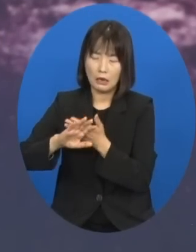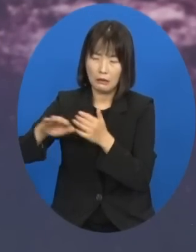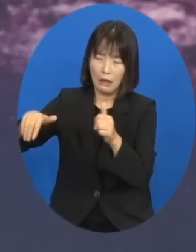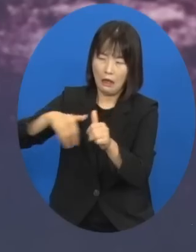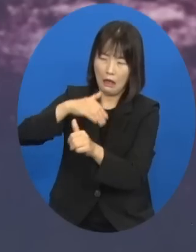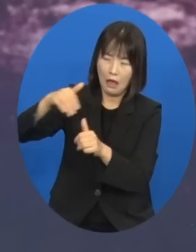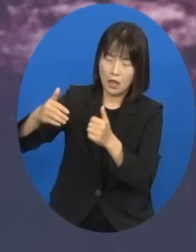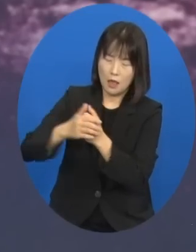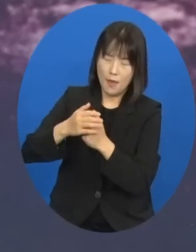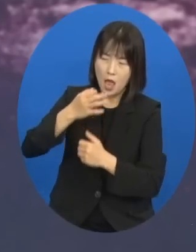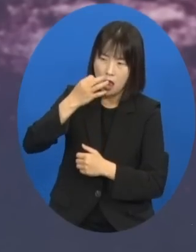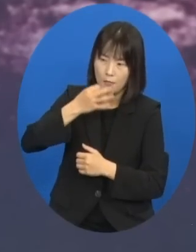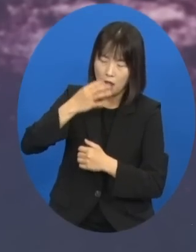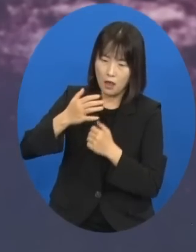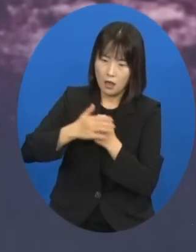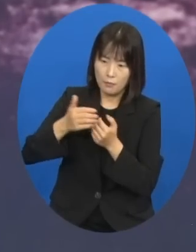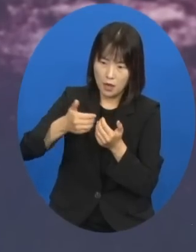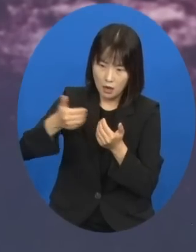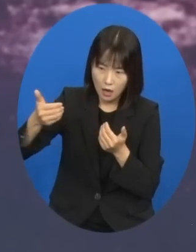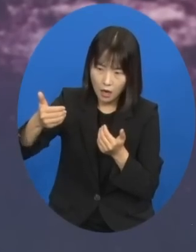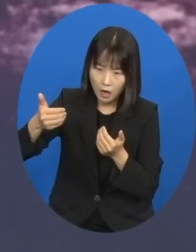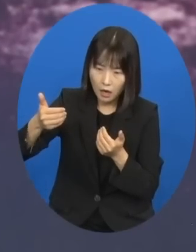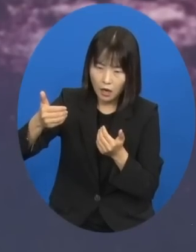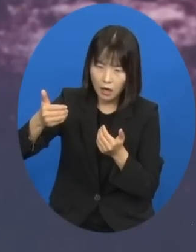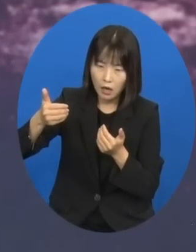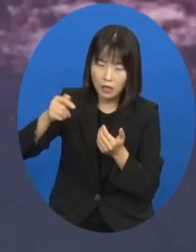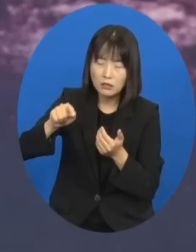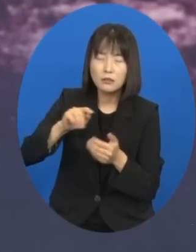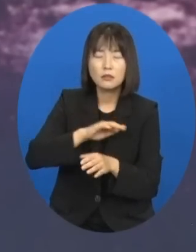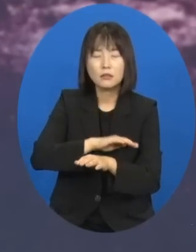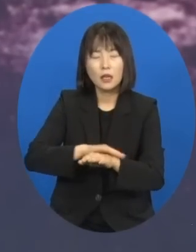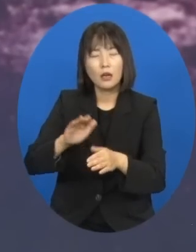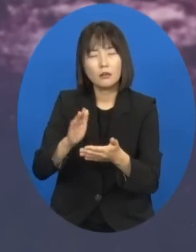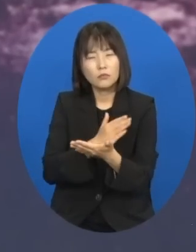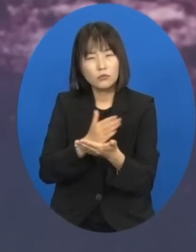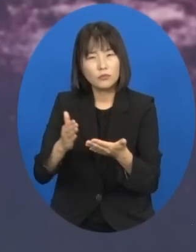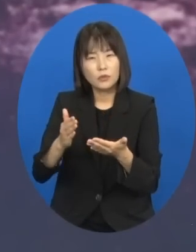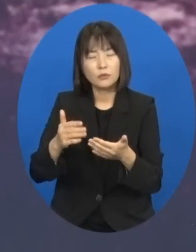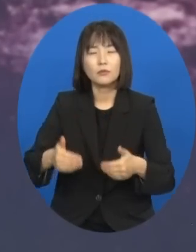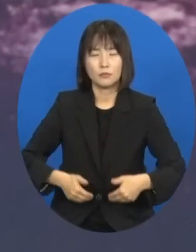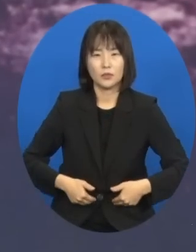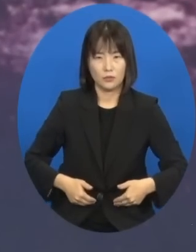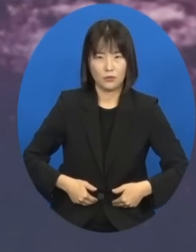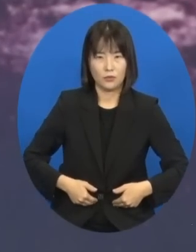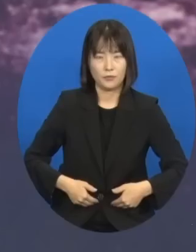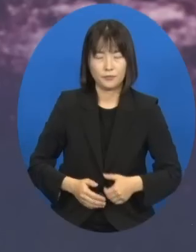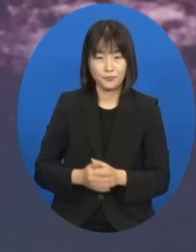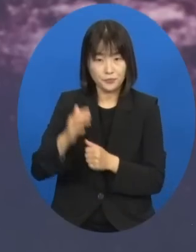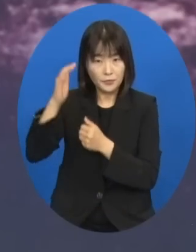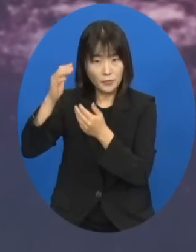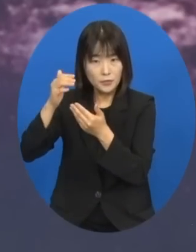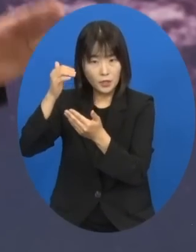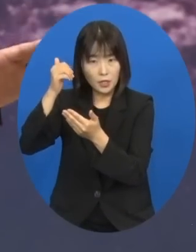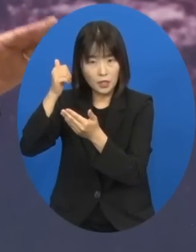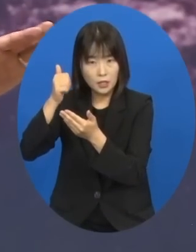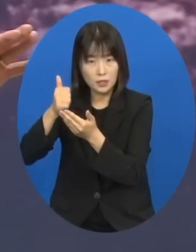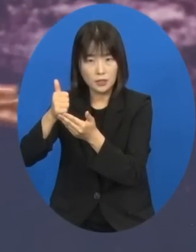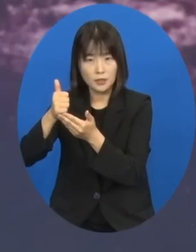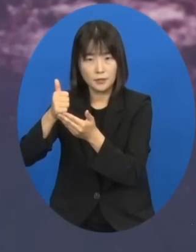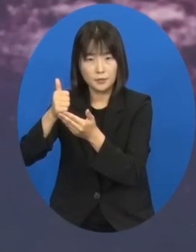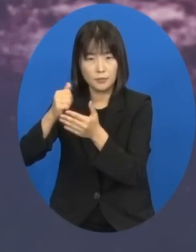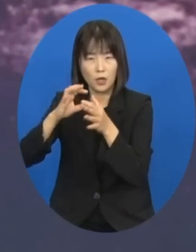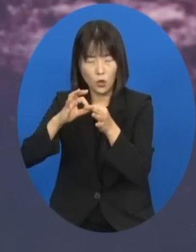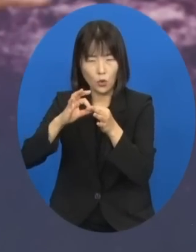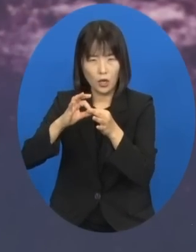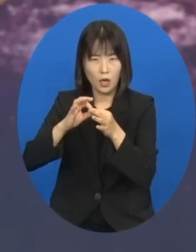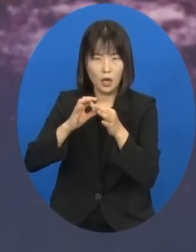여러분 이걸 잘 분간하셔야 돼요. 안 그러면 속는 겁니다. 하나님 여러분을 통해서 머물름 그걸 통해서 행하고자 하는 것을